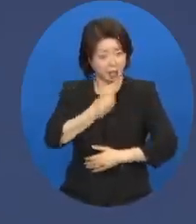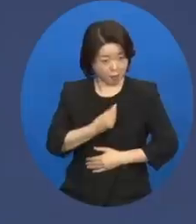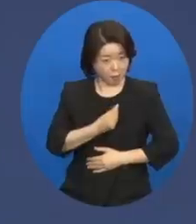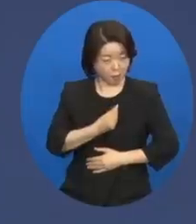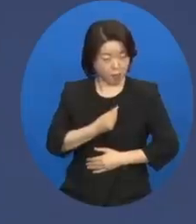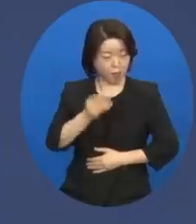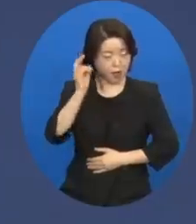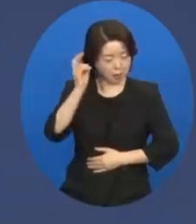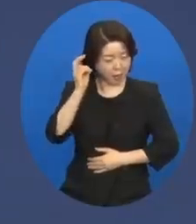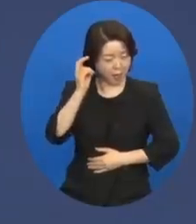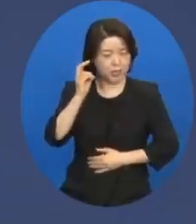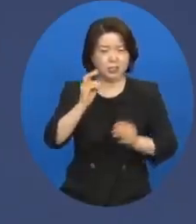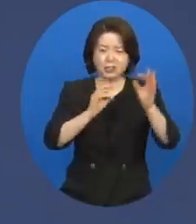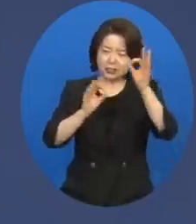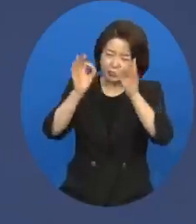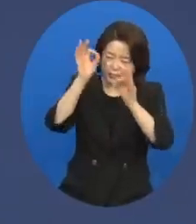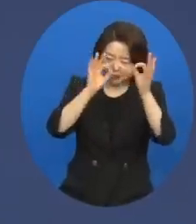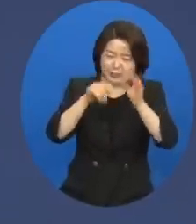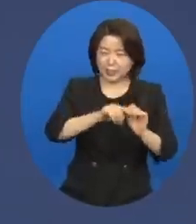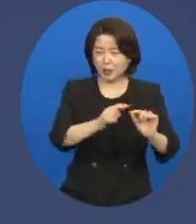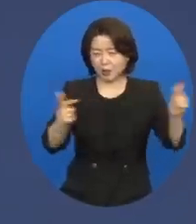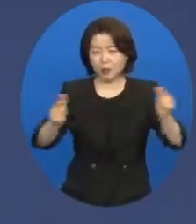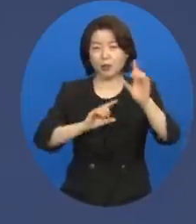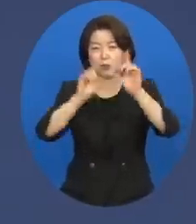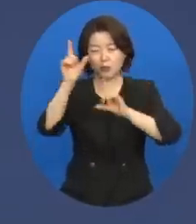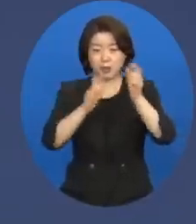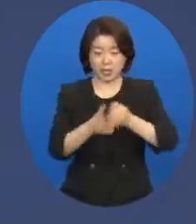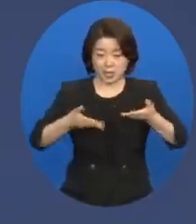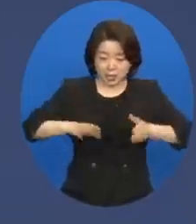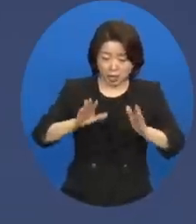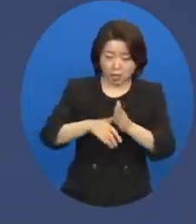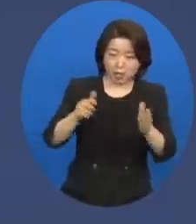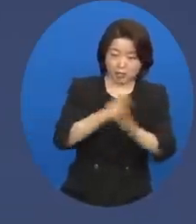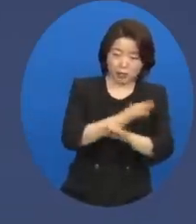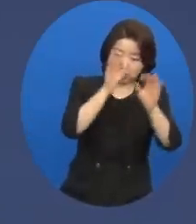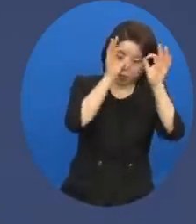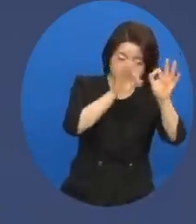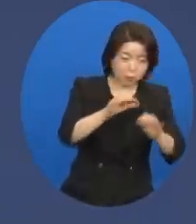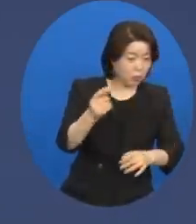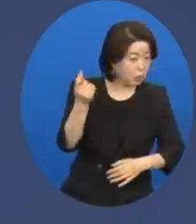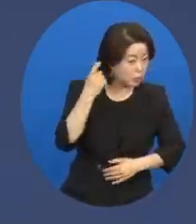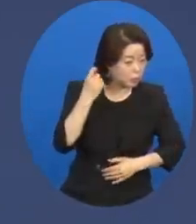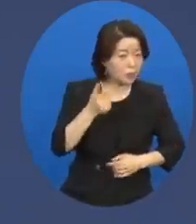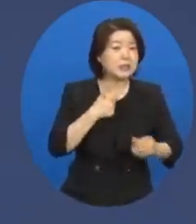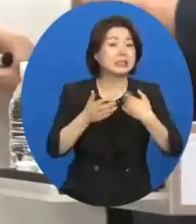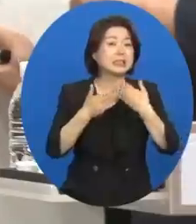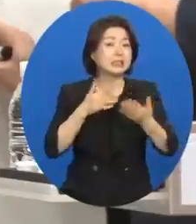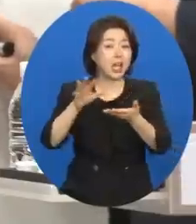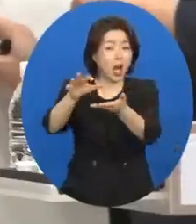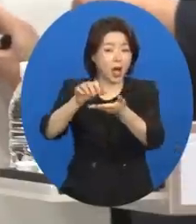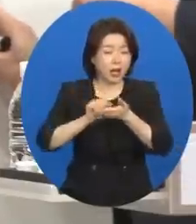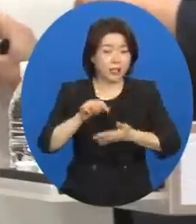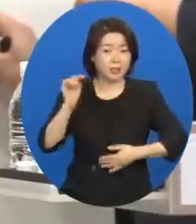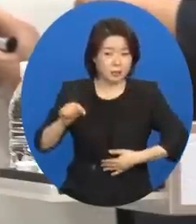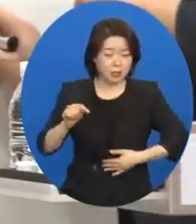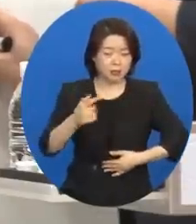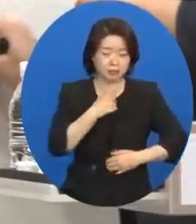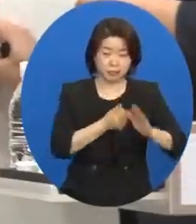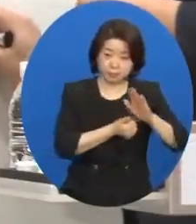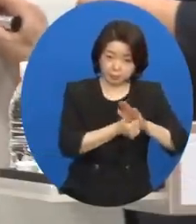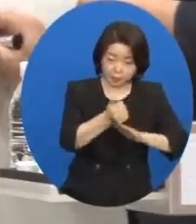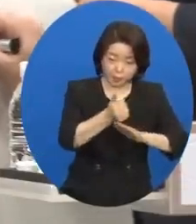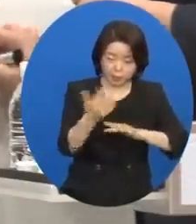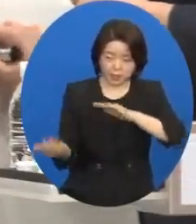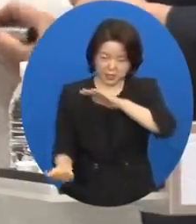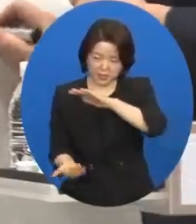여러 모양의 소원들 태어나서 듣고 보고 그리고 체험되어진 그 안에서 우리는 이 소원을